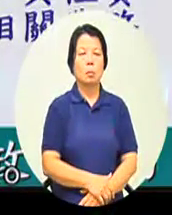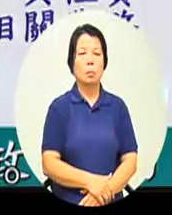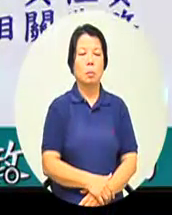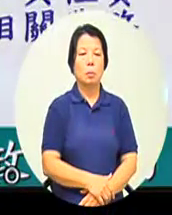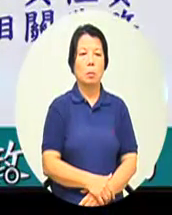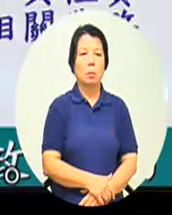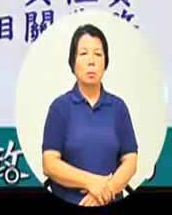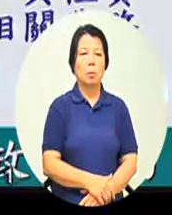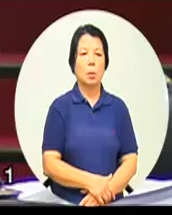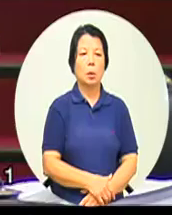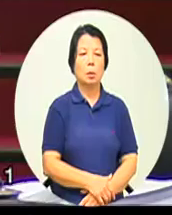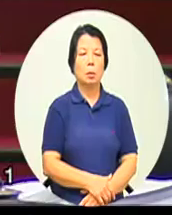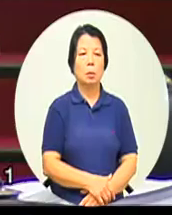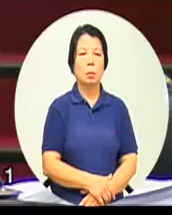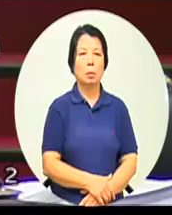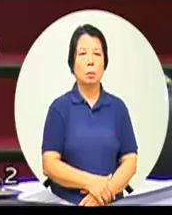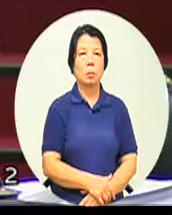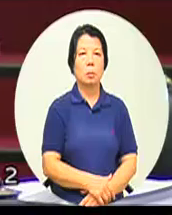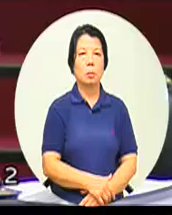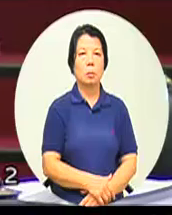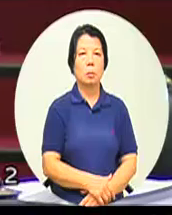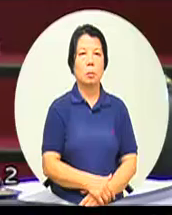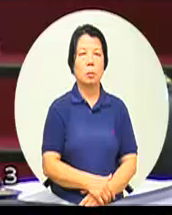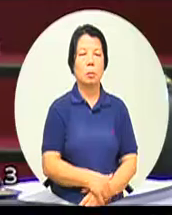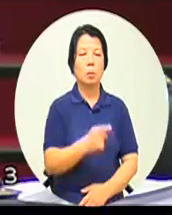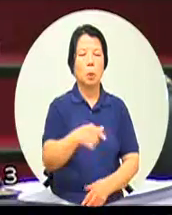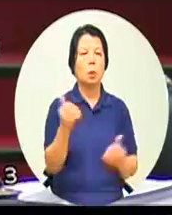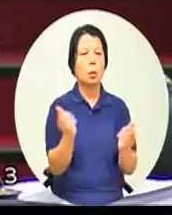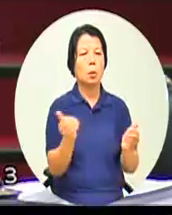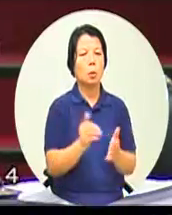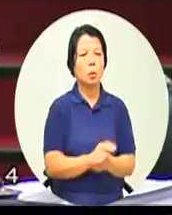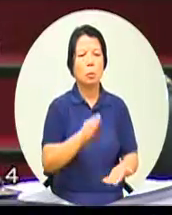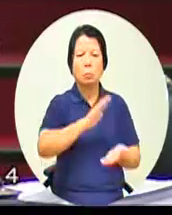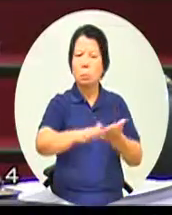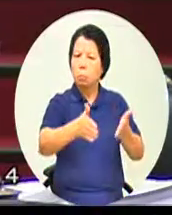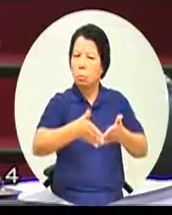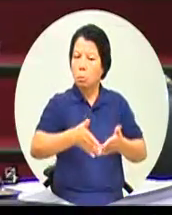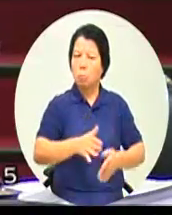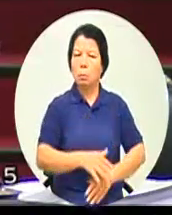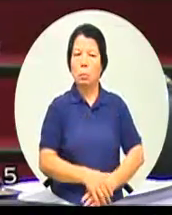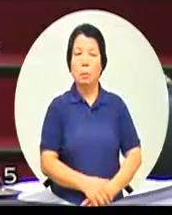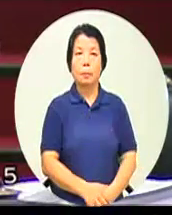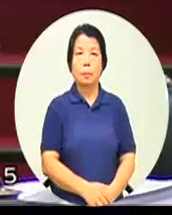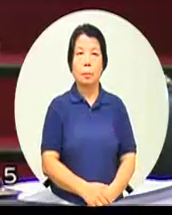无生意要做啊！这个问题不解决吗？